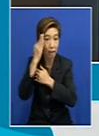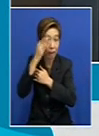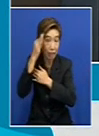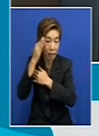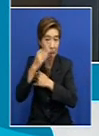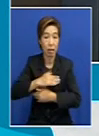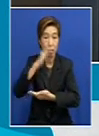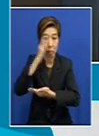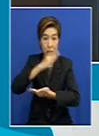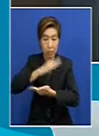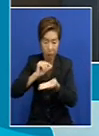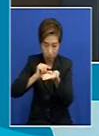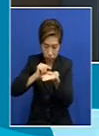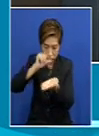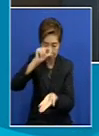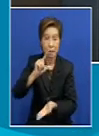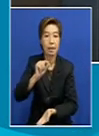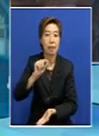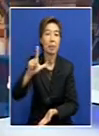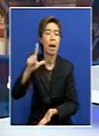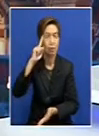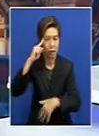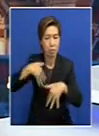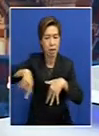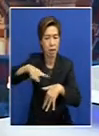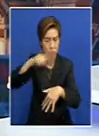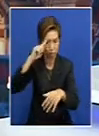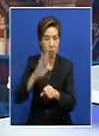มี20ล้านฉบับน่าจะเพียงพอกับความต้องการของประสบกรณิกรชาวไทยทุกคนครับ